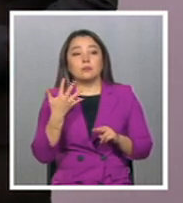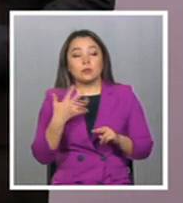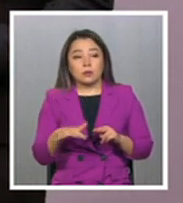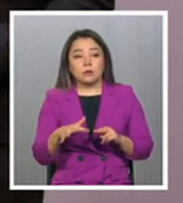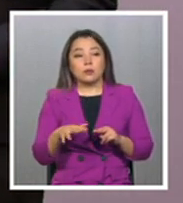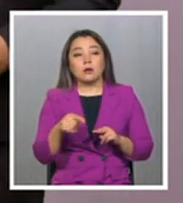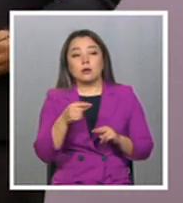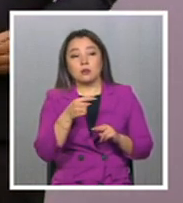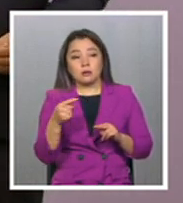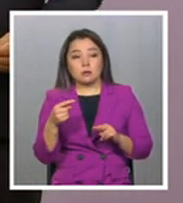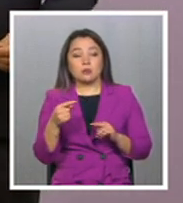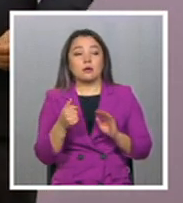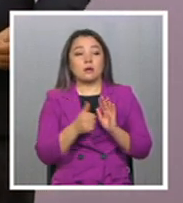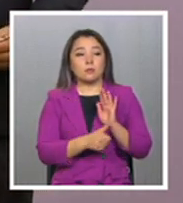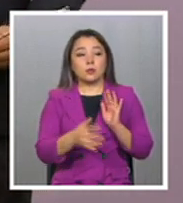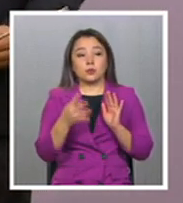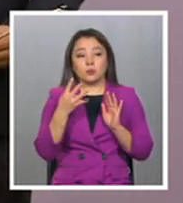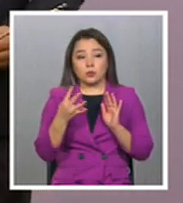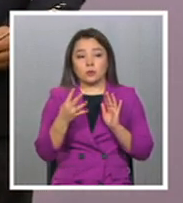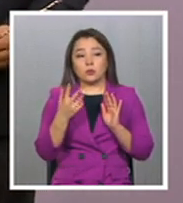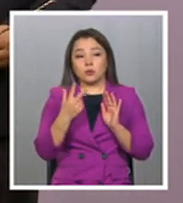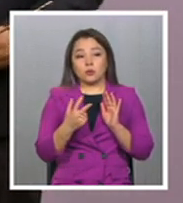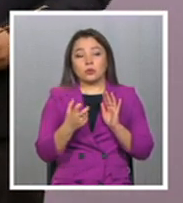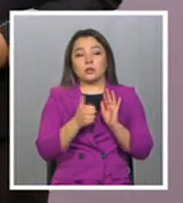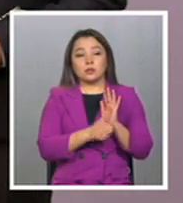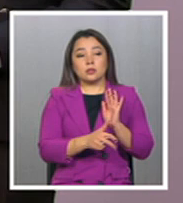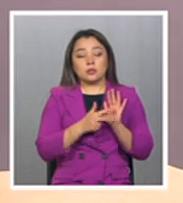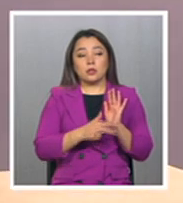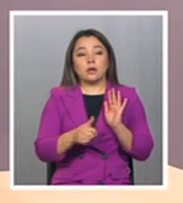64-тің айырмасы 386-ға